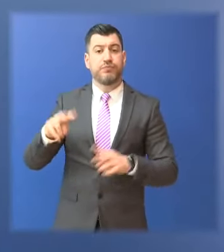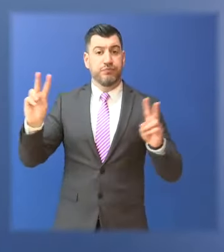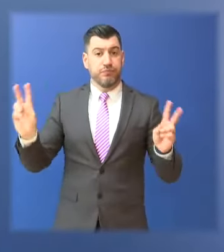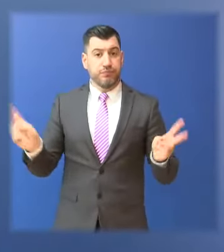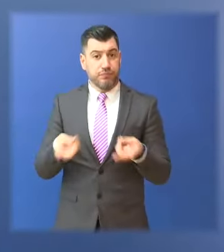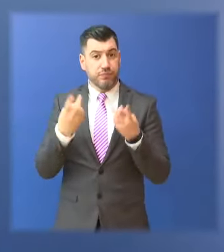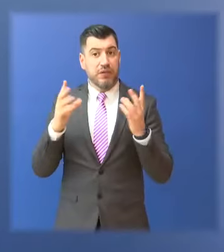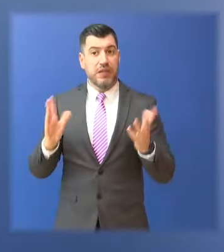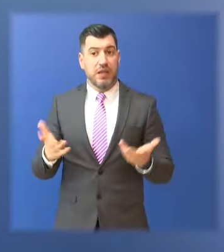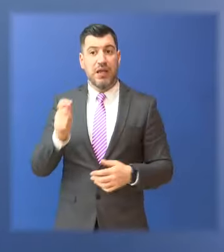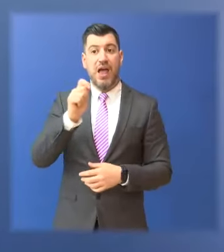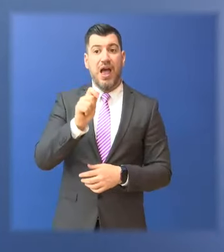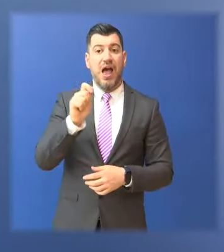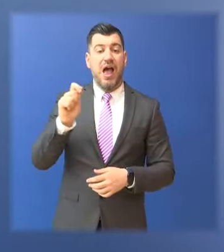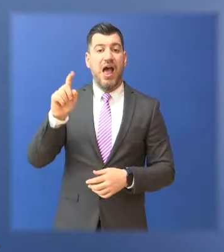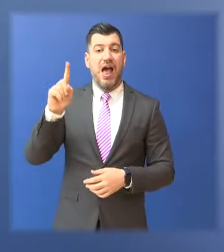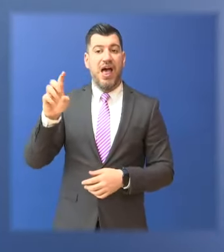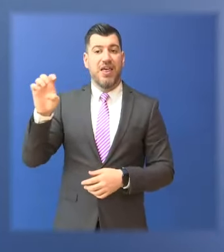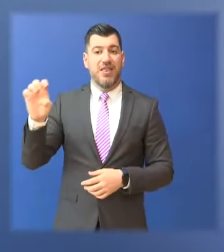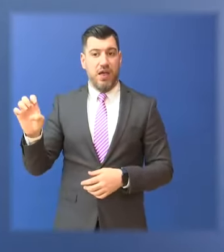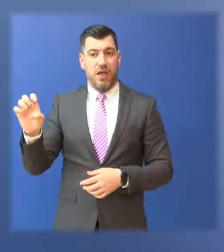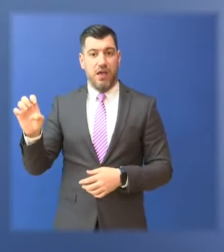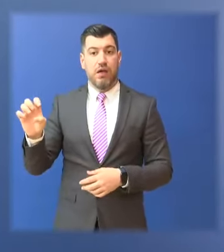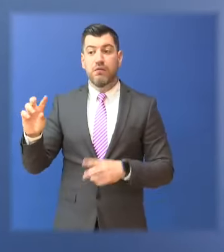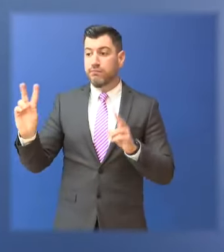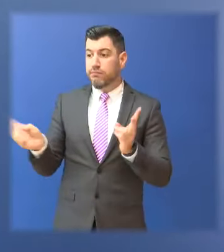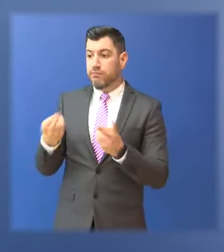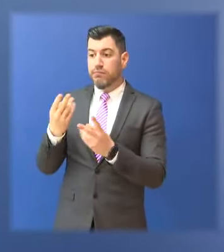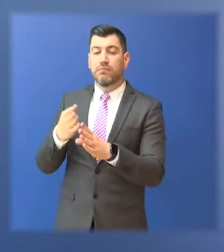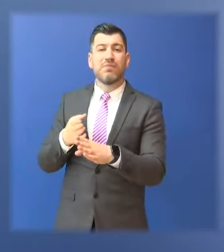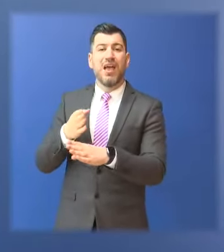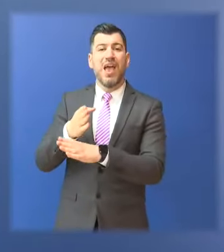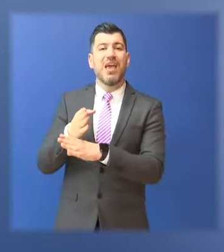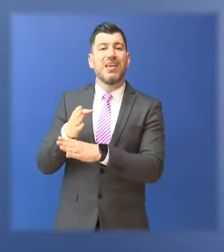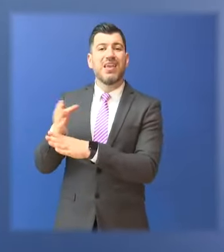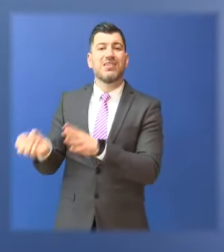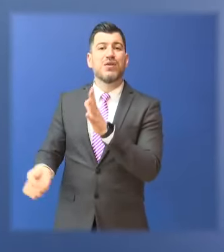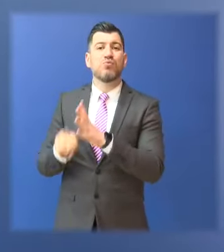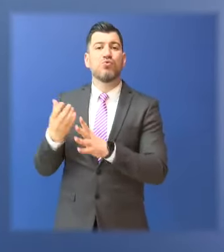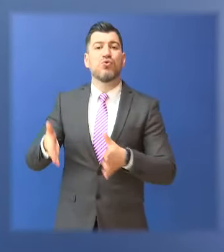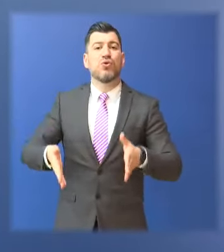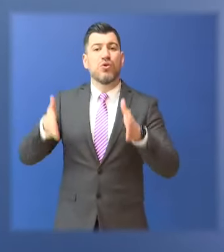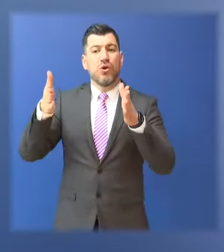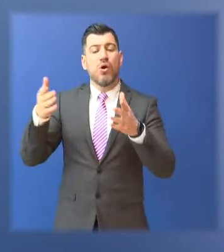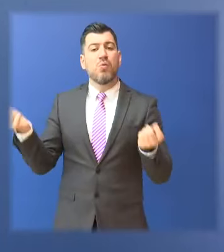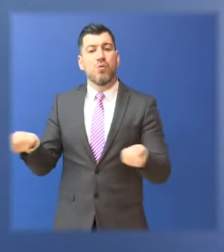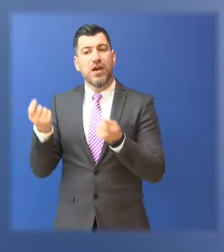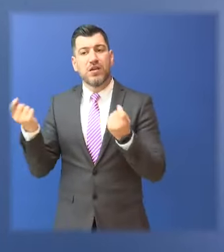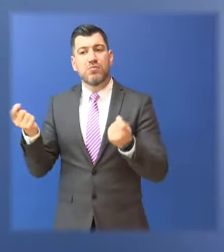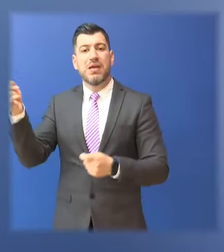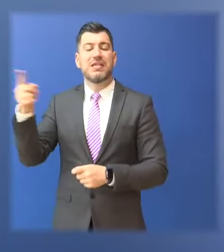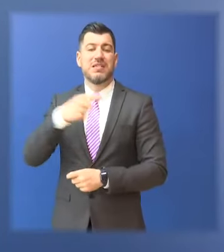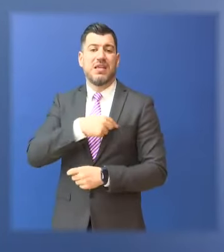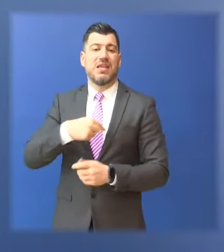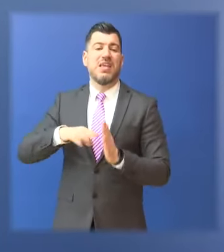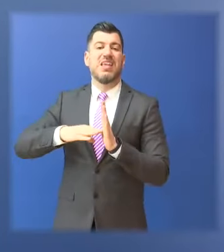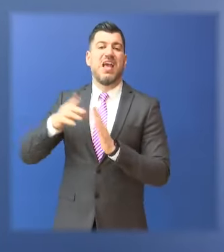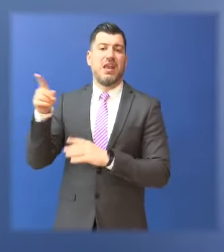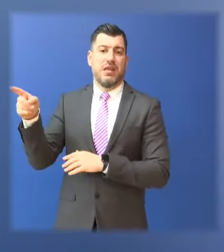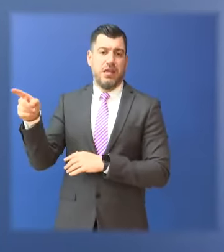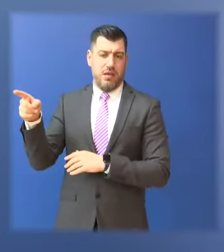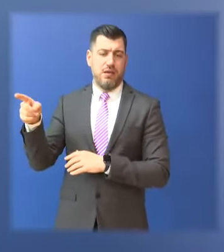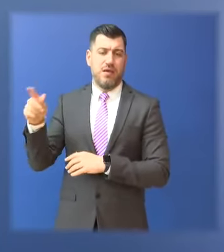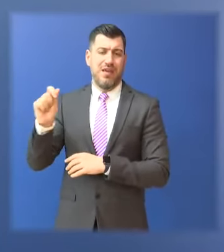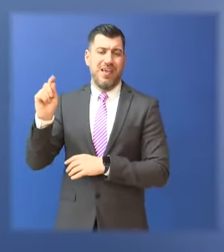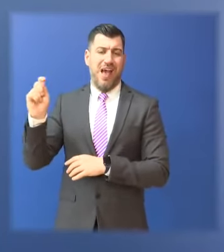ΑΔΕ προκηρύχθηκαν διαγωνισμοί για ενοικίαση νέων κτιριών τα οποία θα χρησιμοποιήσει η αρχή. Σε τέσσερις περιπτώσεις, διότι τη